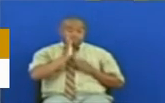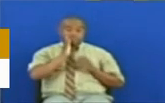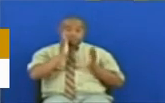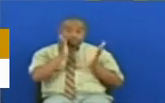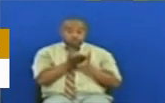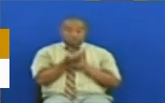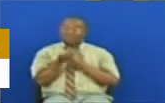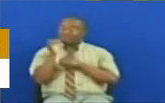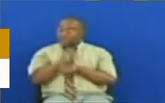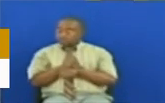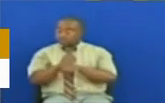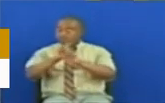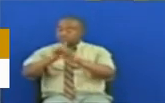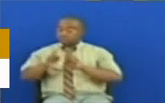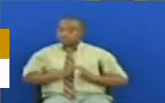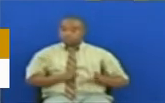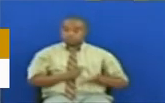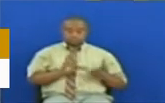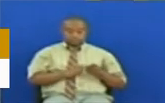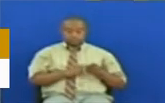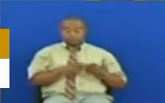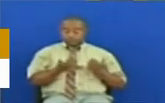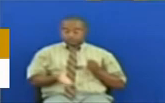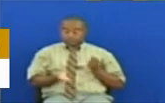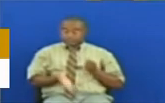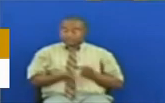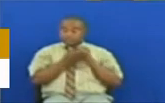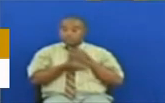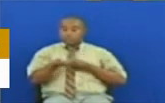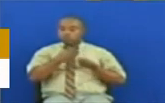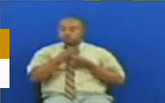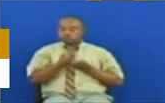fani mbalimbali, lakini tumesaidia kuinua uchumi wa nchi hii.